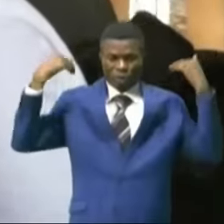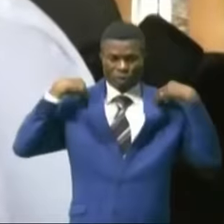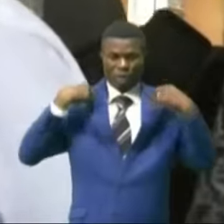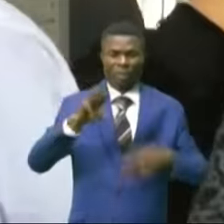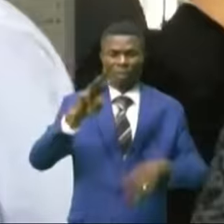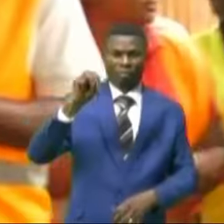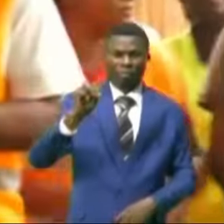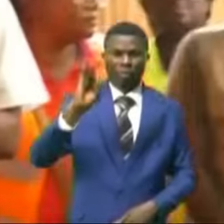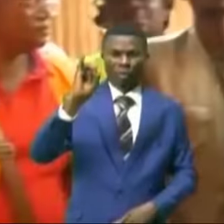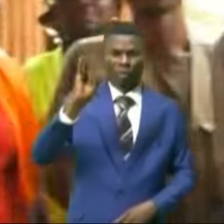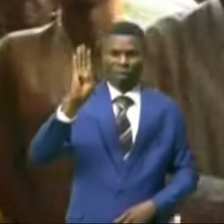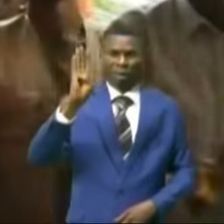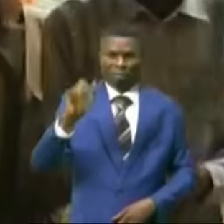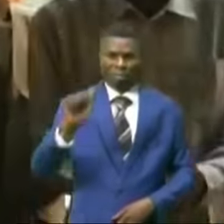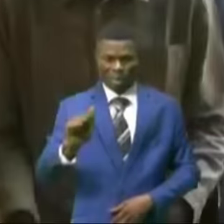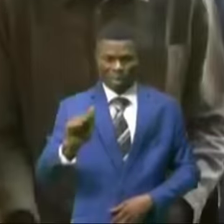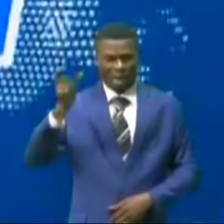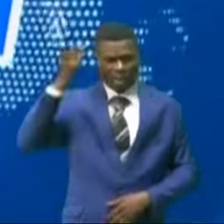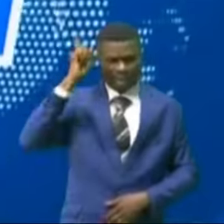des Bakwanga.